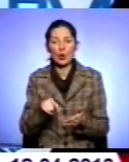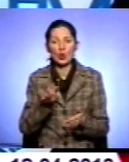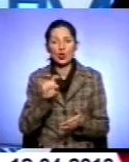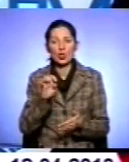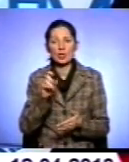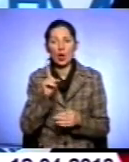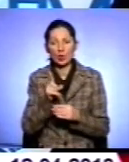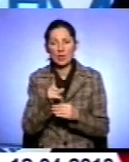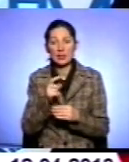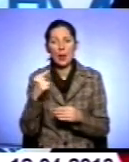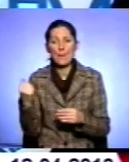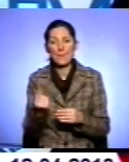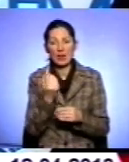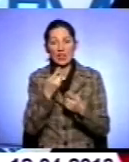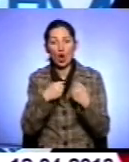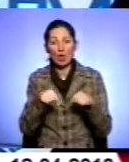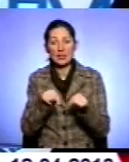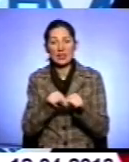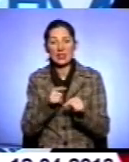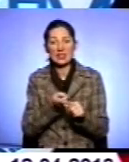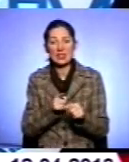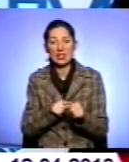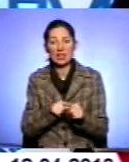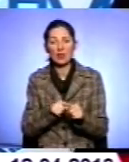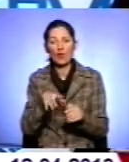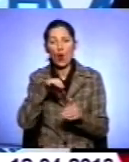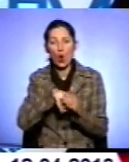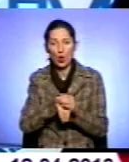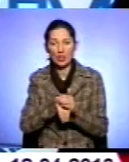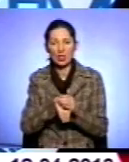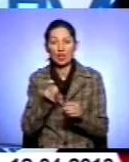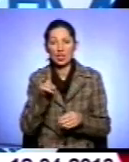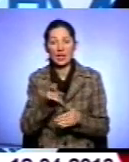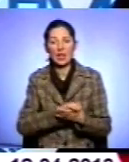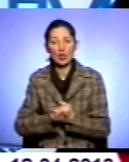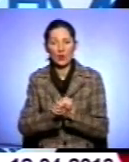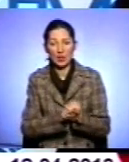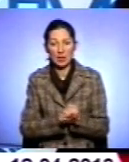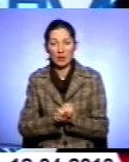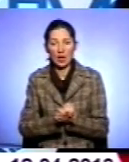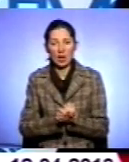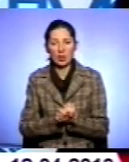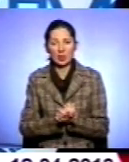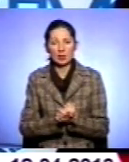1411 первинних організацій, в які входять ті члени товариства. Ну,